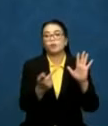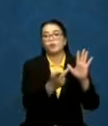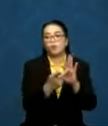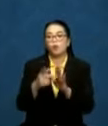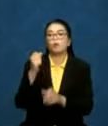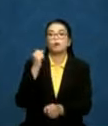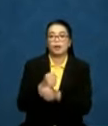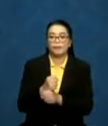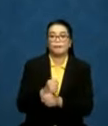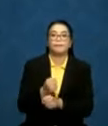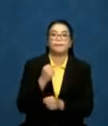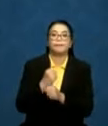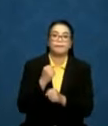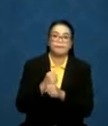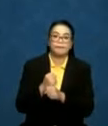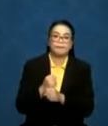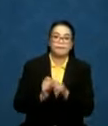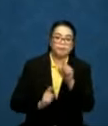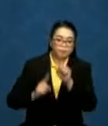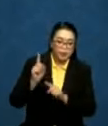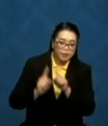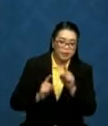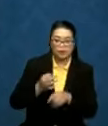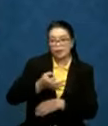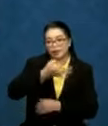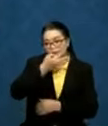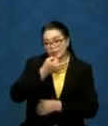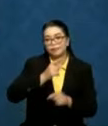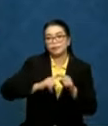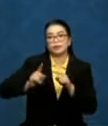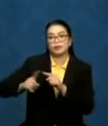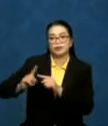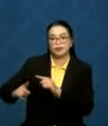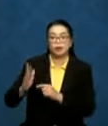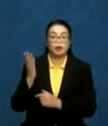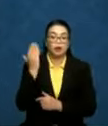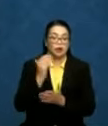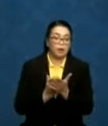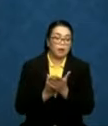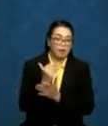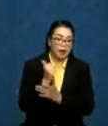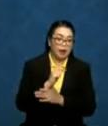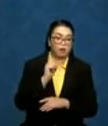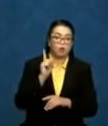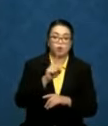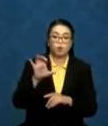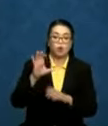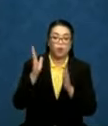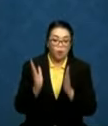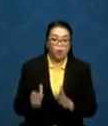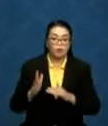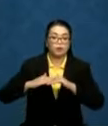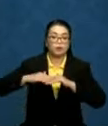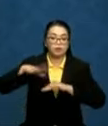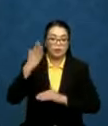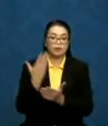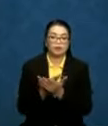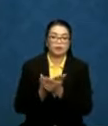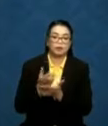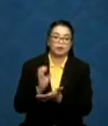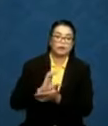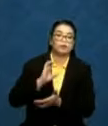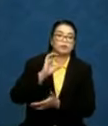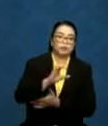เอ่อเป็นและในปีที่ผ่านมาเนี่ยมีการผ่านการทดสอบ 100คนขึ้นไปนะครับเราก็จ่ายเงินอุ่นหนุน